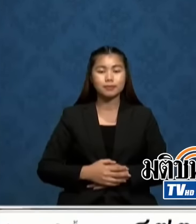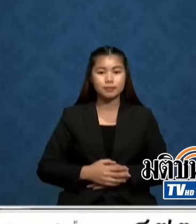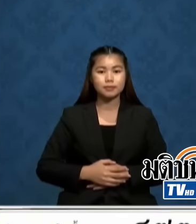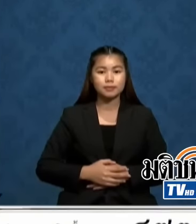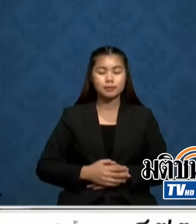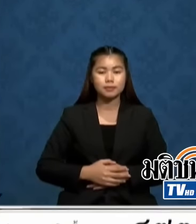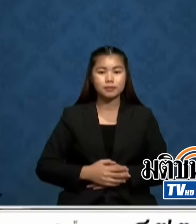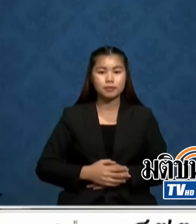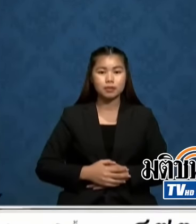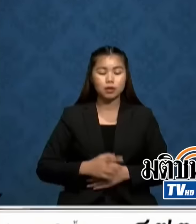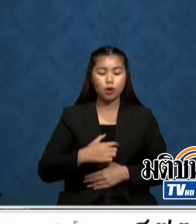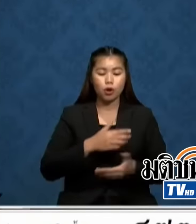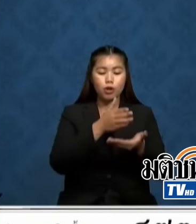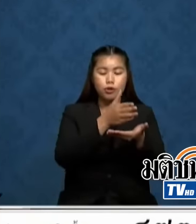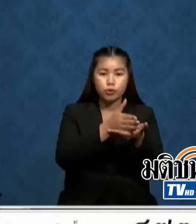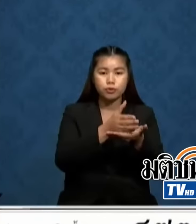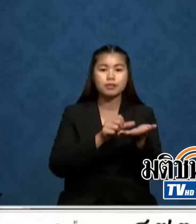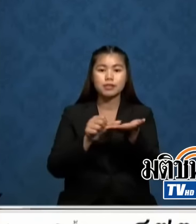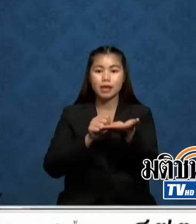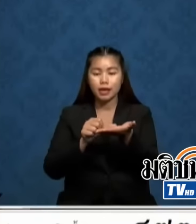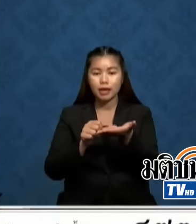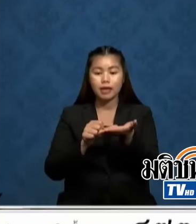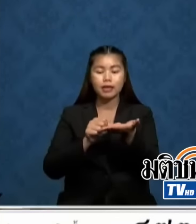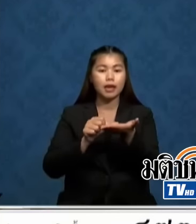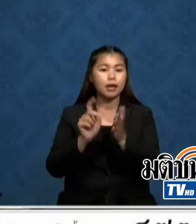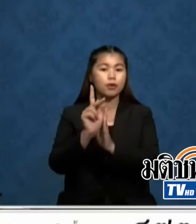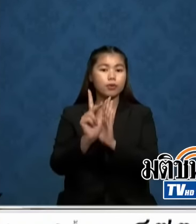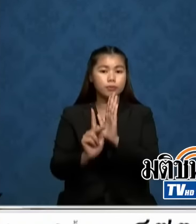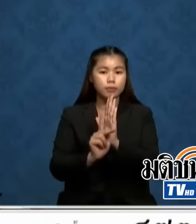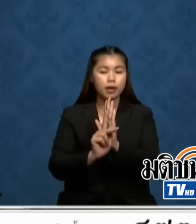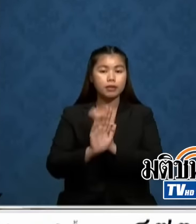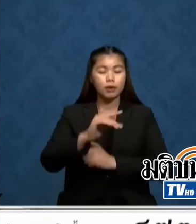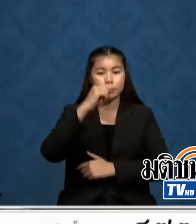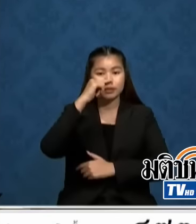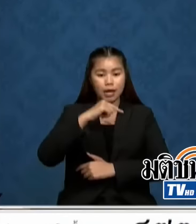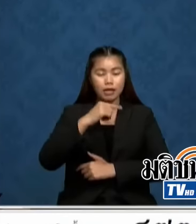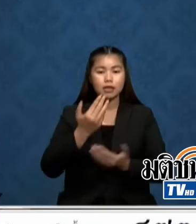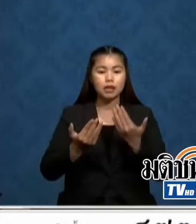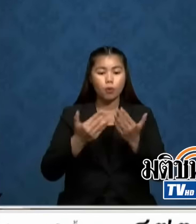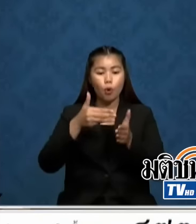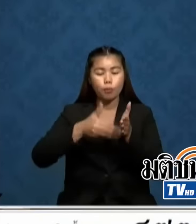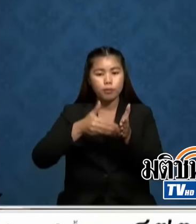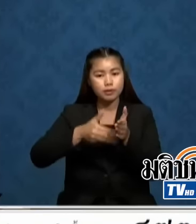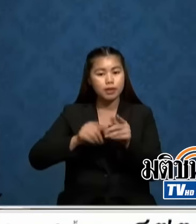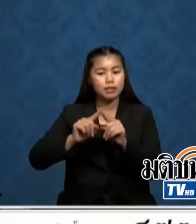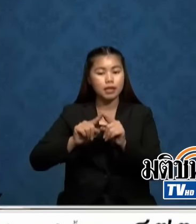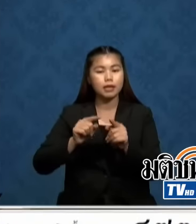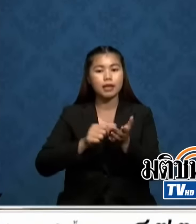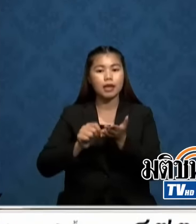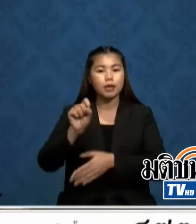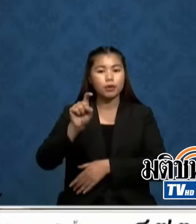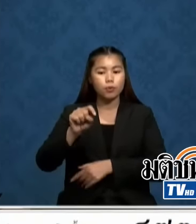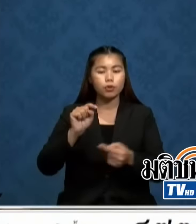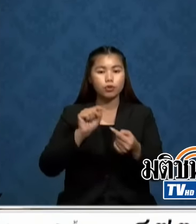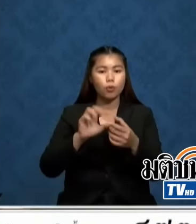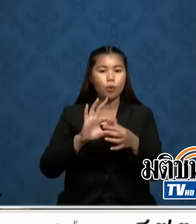ระงับและแก้ไขข้อขัดข้องทางกฎหมายที่เป็นอุปสรรคต่อการพยายามในการแก้ไขปัญหาเร่งด่วนเรื่องความ